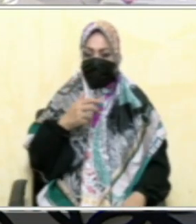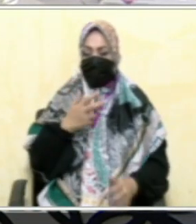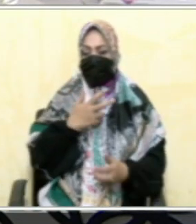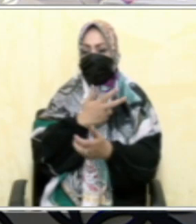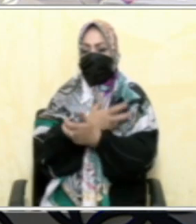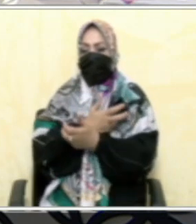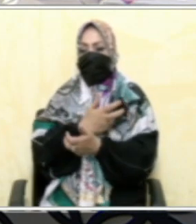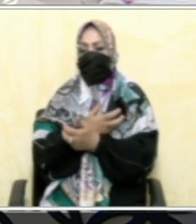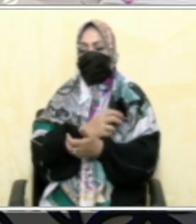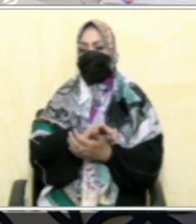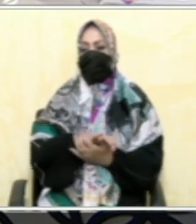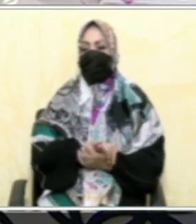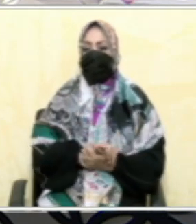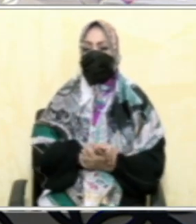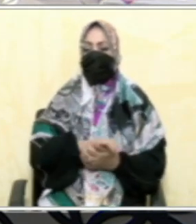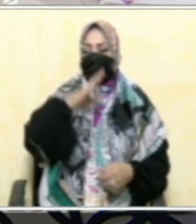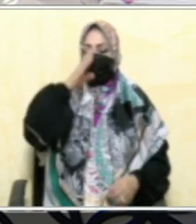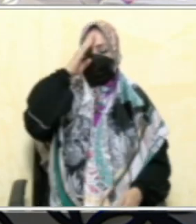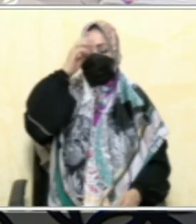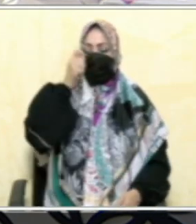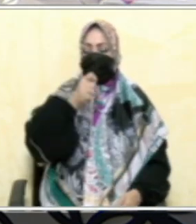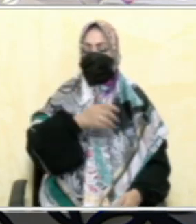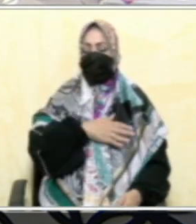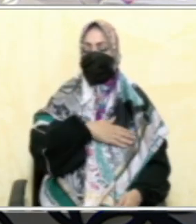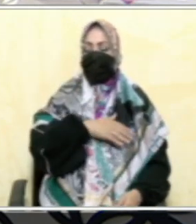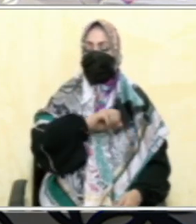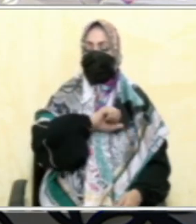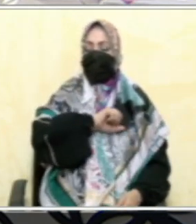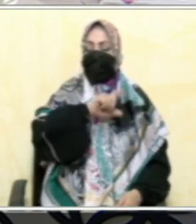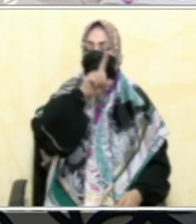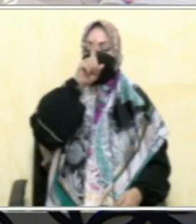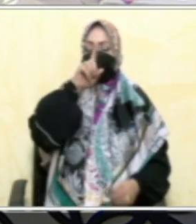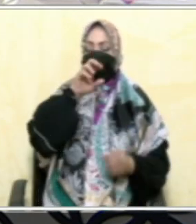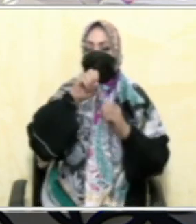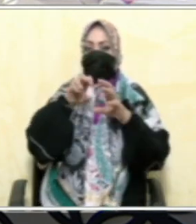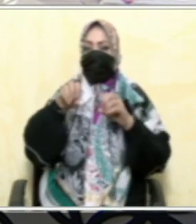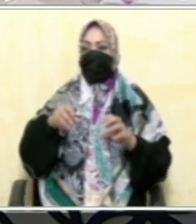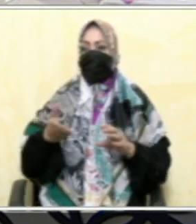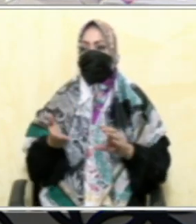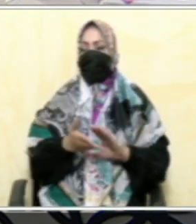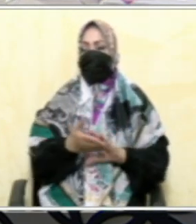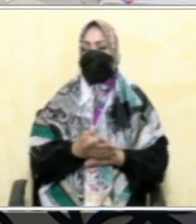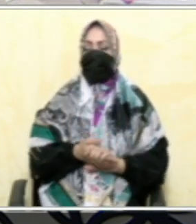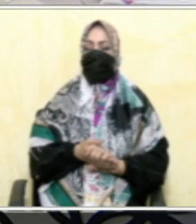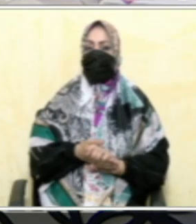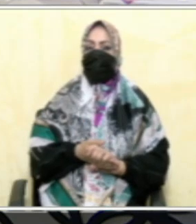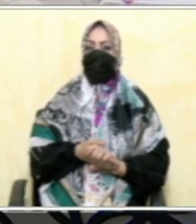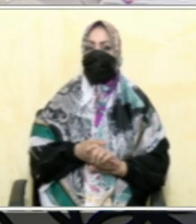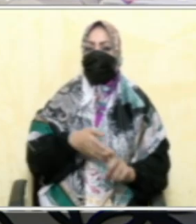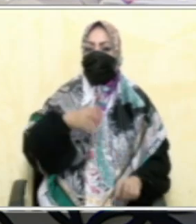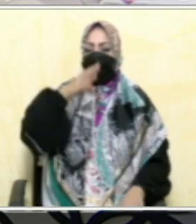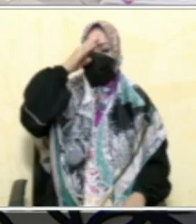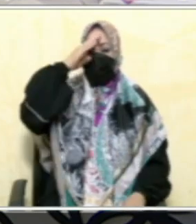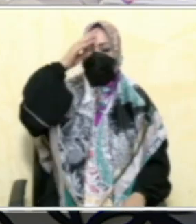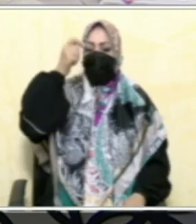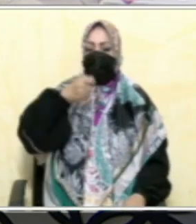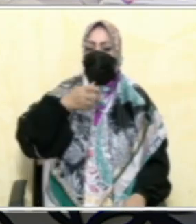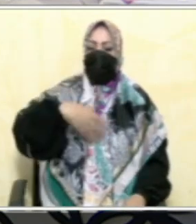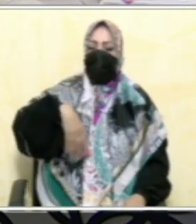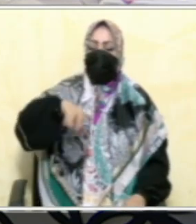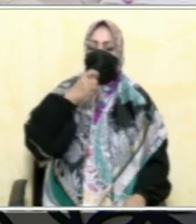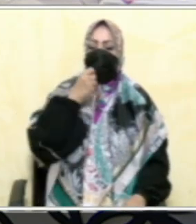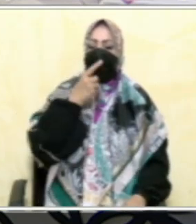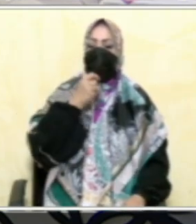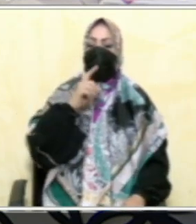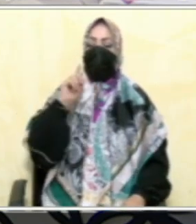تحية طيبة ليك ولدار الإفتاء ولكل علمائنا الأفاضل، بارك الله فيك. الله رب العالمين أن يحفظهم